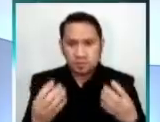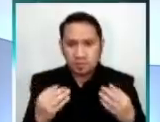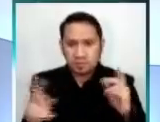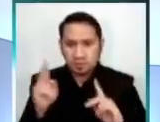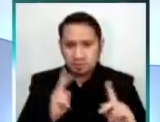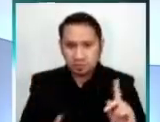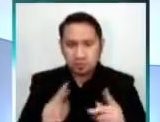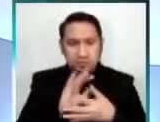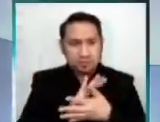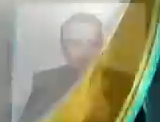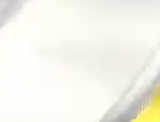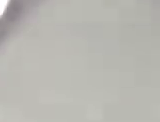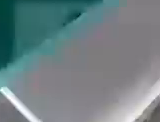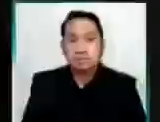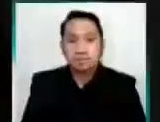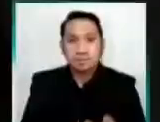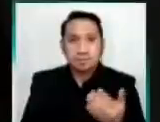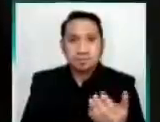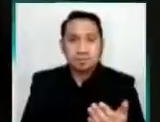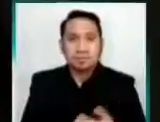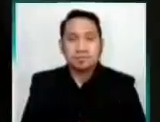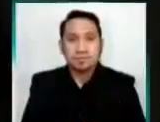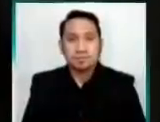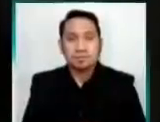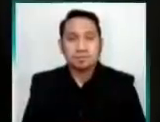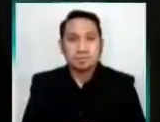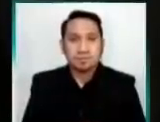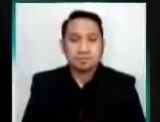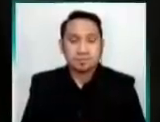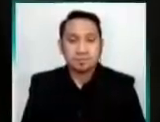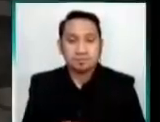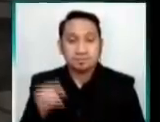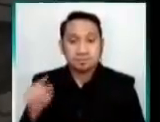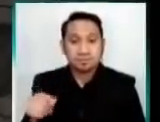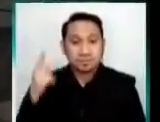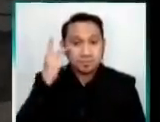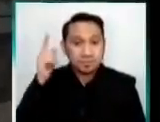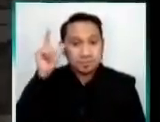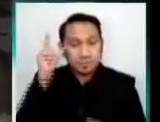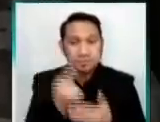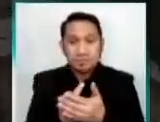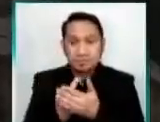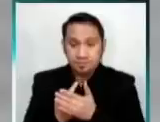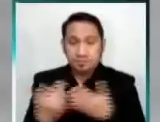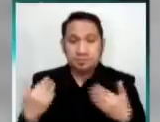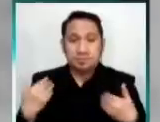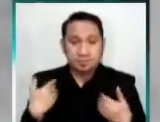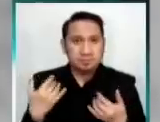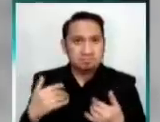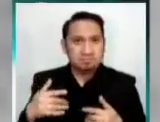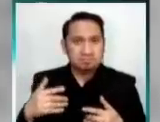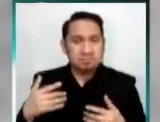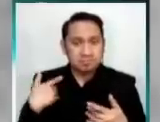May report si Salima Refran. Nasa isolation pa rin si Senator Ping Lacson matapos makumpirmang may COVID. Maayos